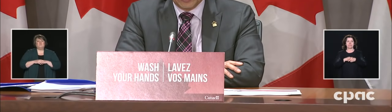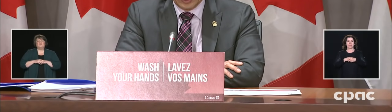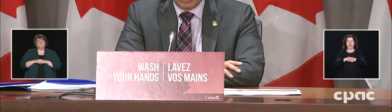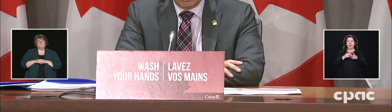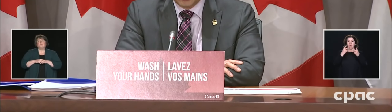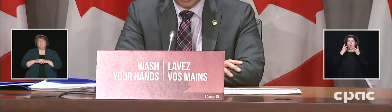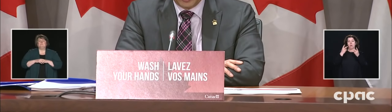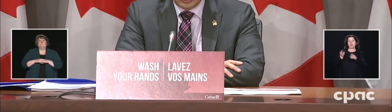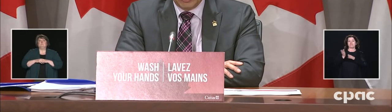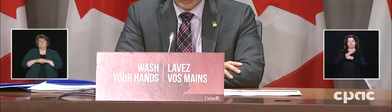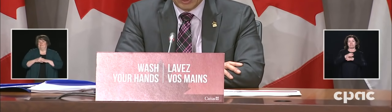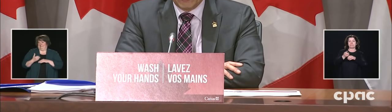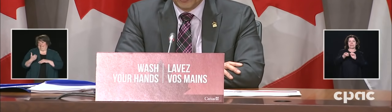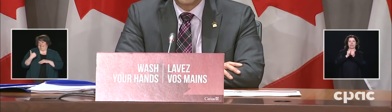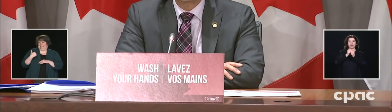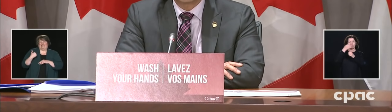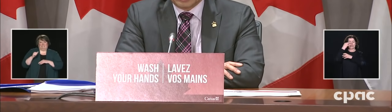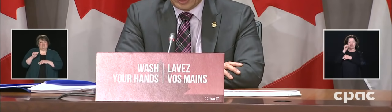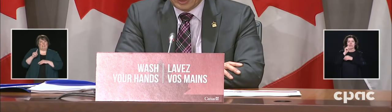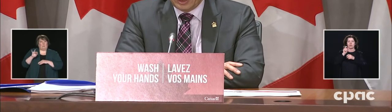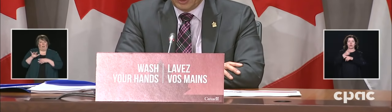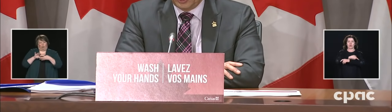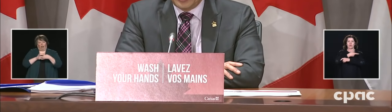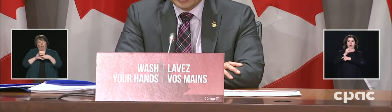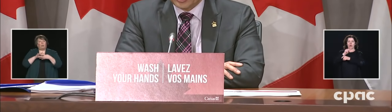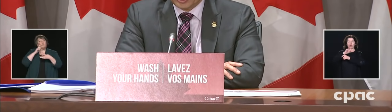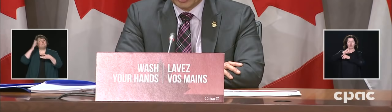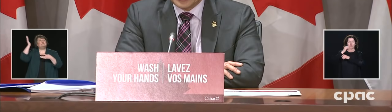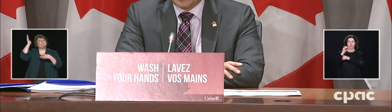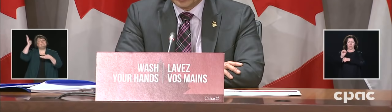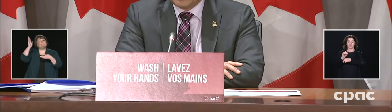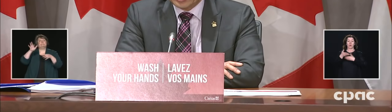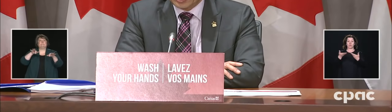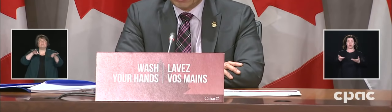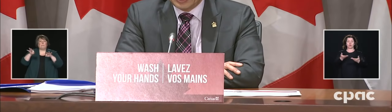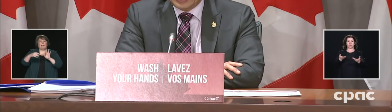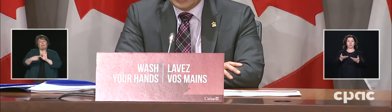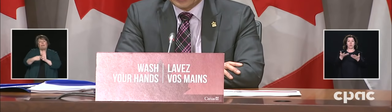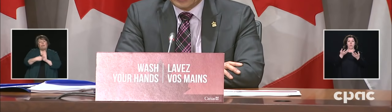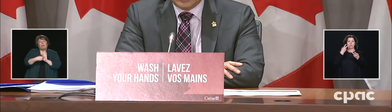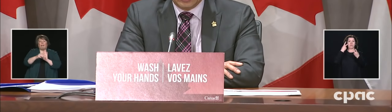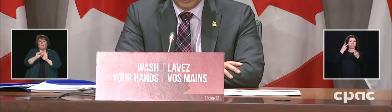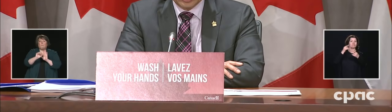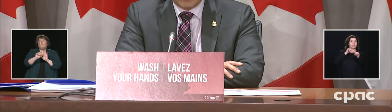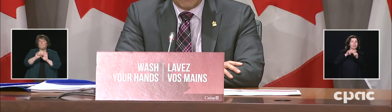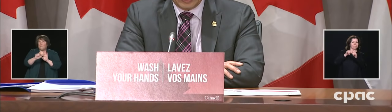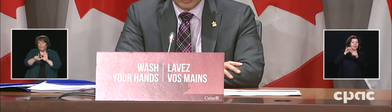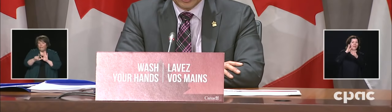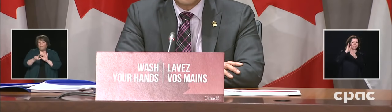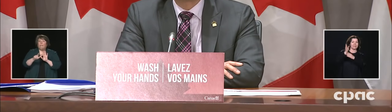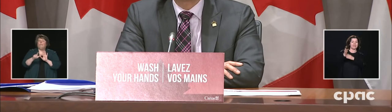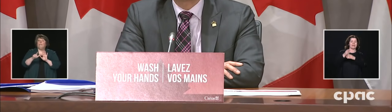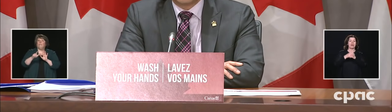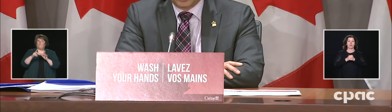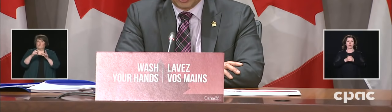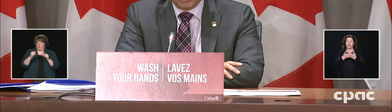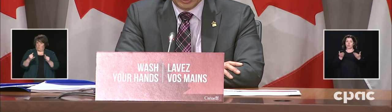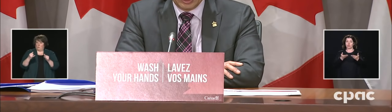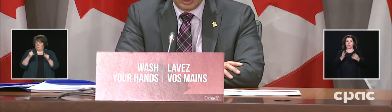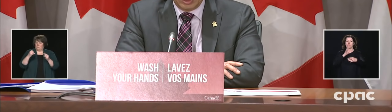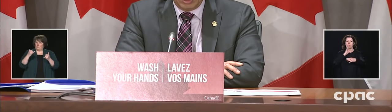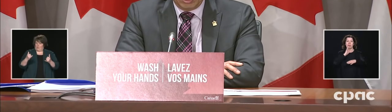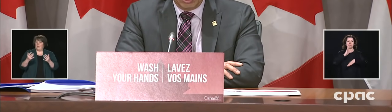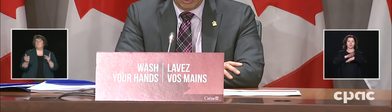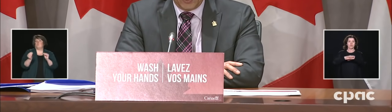santé. Aujourd'hui, nous allons vous présenter une mise à jour de ces prévisions et traiter de leurs effets sur la suite des